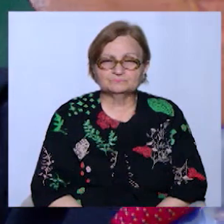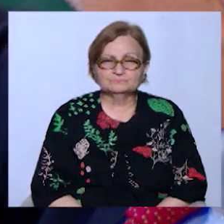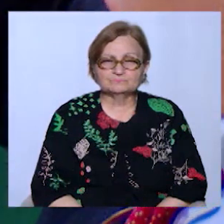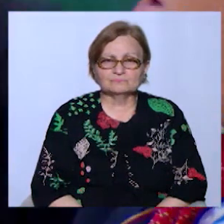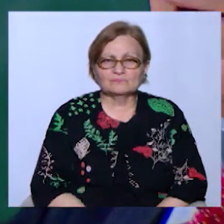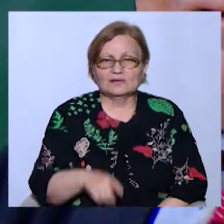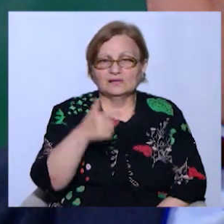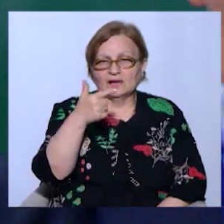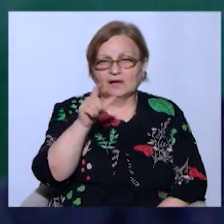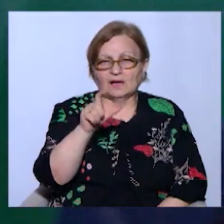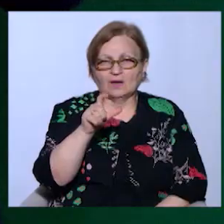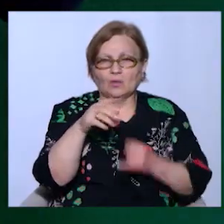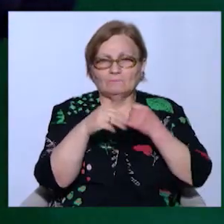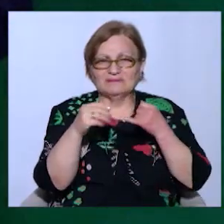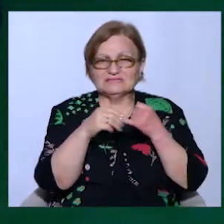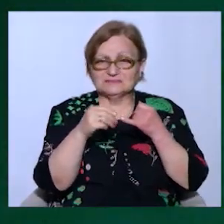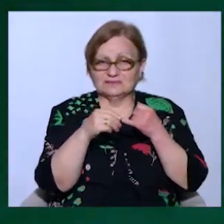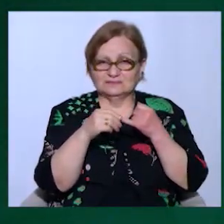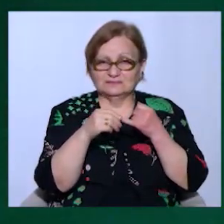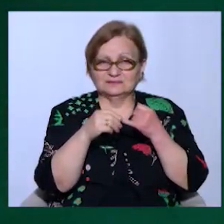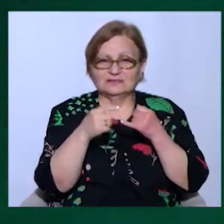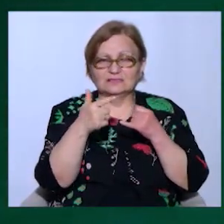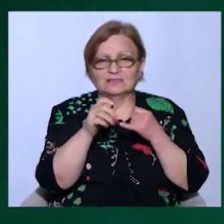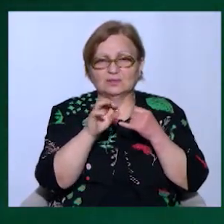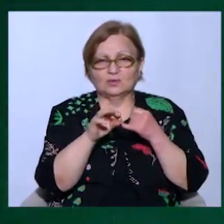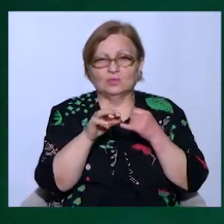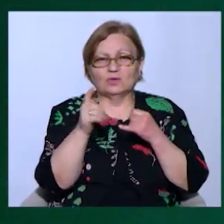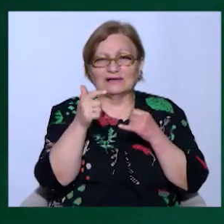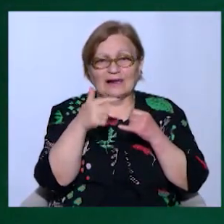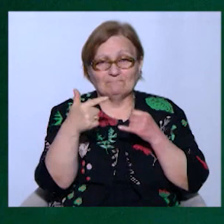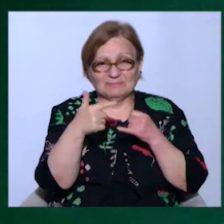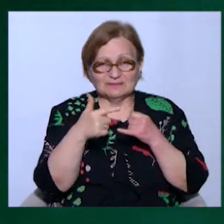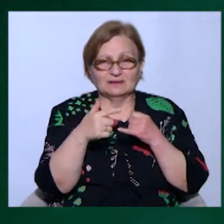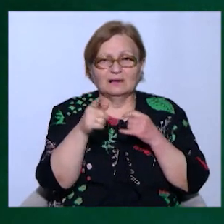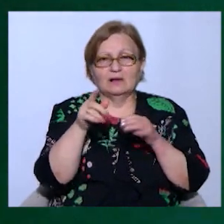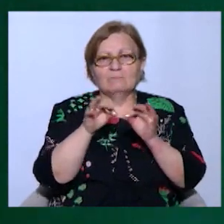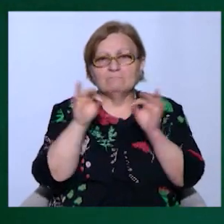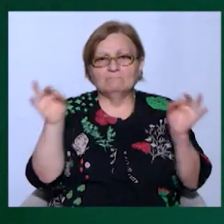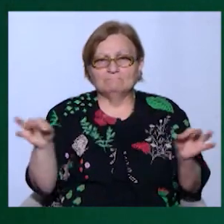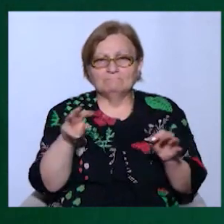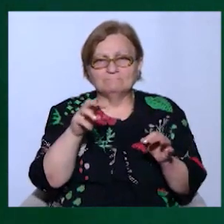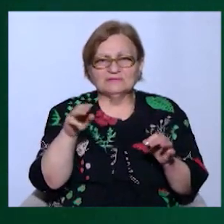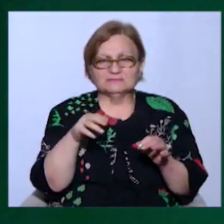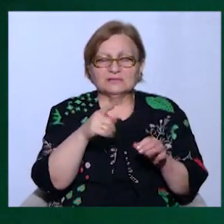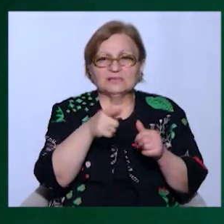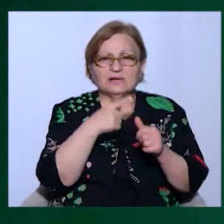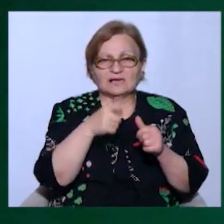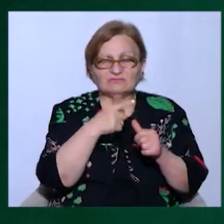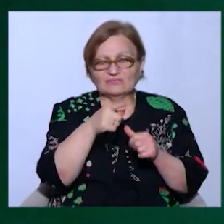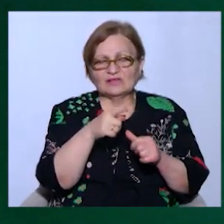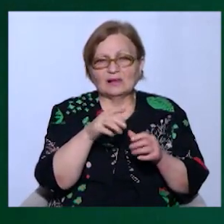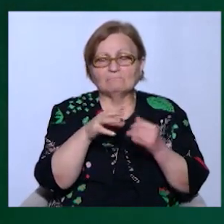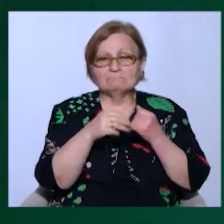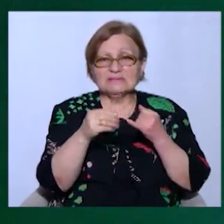გეო არის მიწა, გეოდეზია, გეოგრაფია და ასე შემდეგ. მეტრია ზომელობა, მას მიწის ზომელობა.